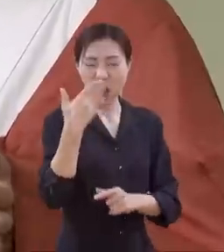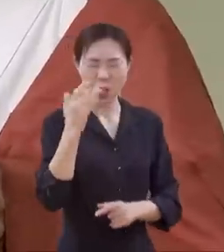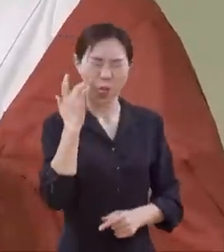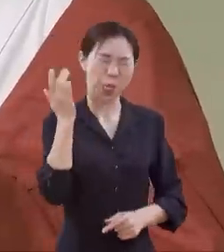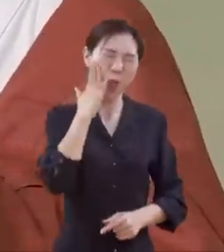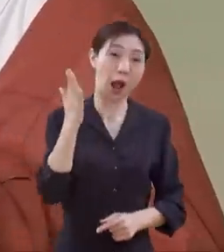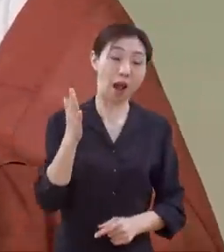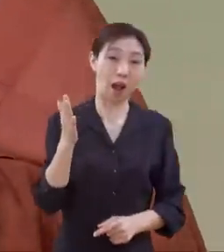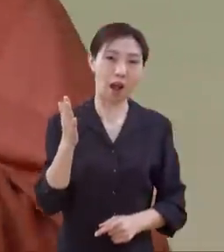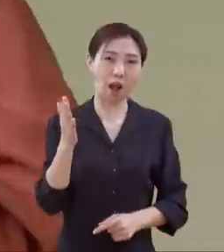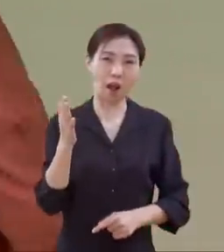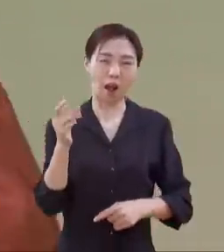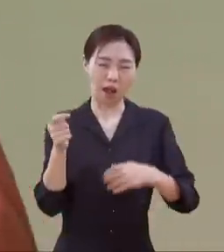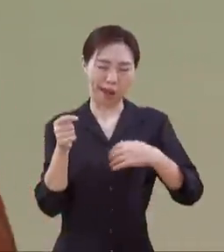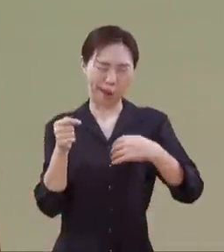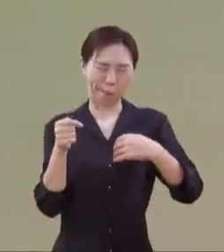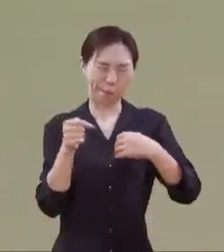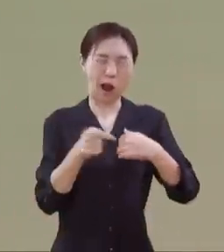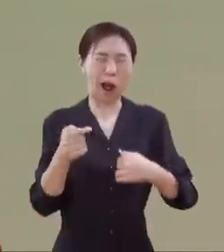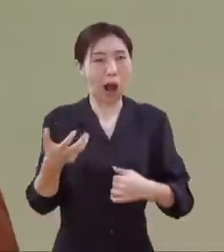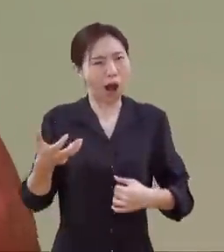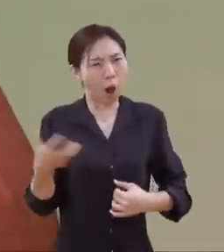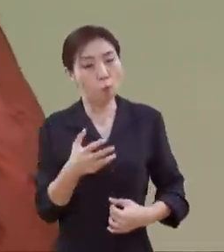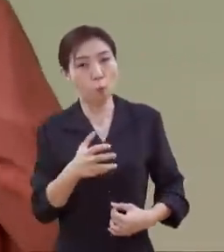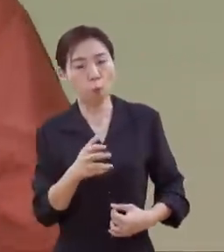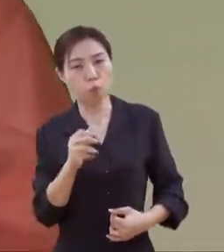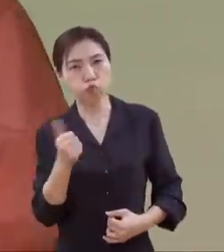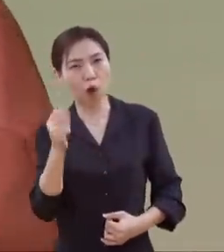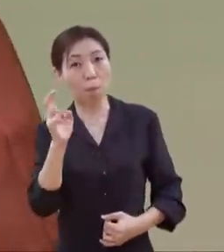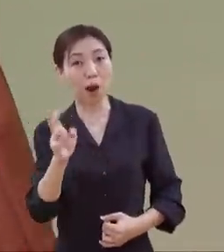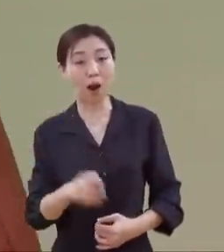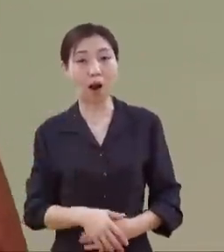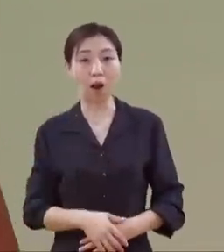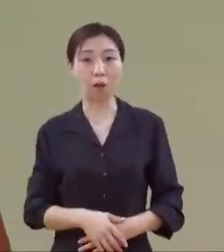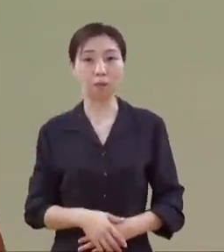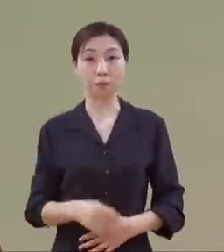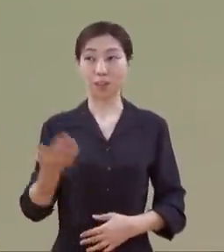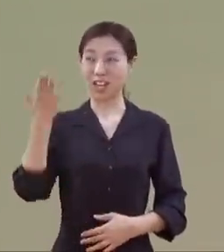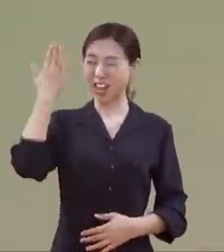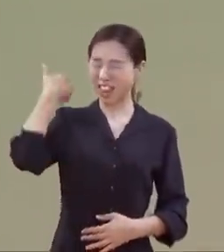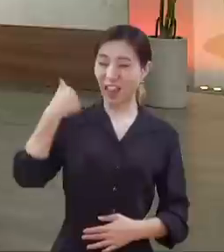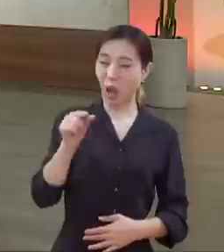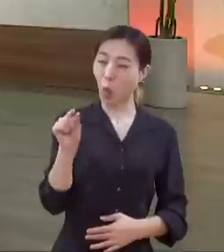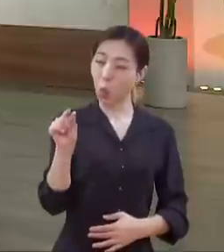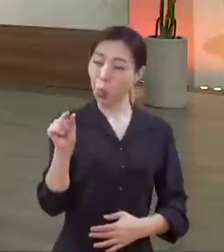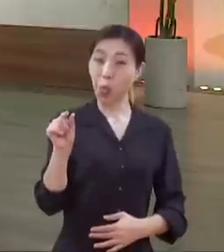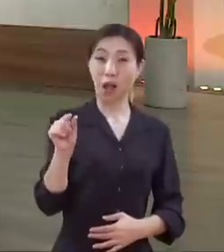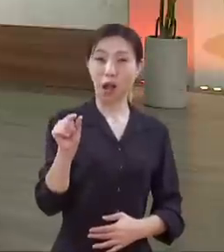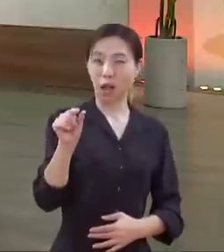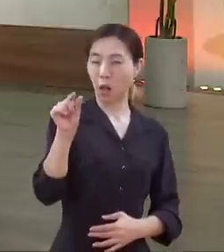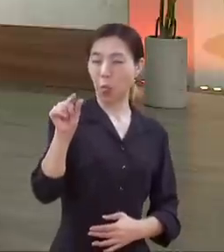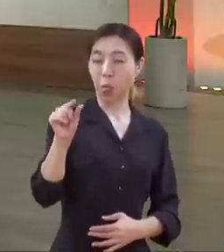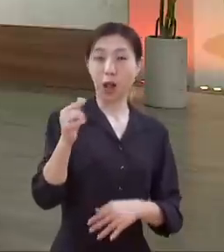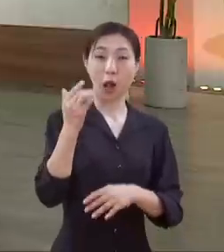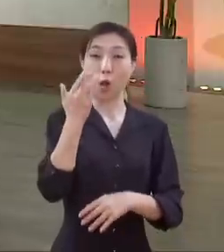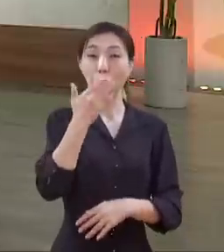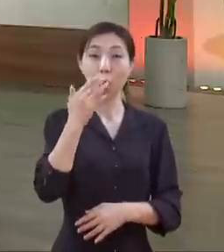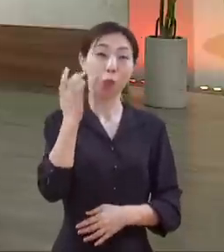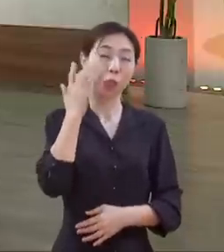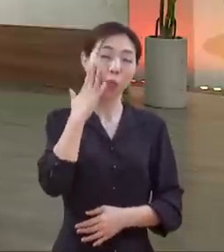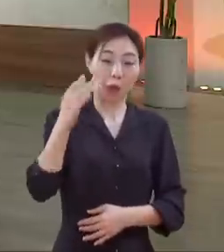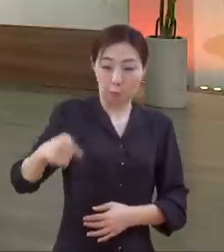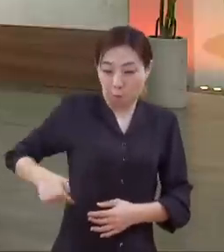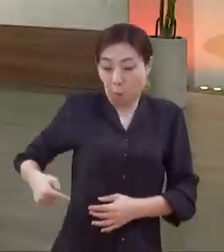쏘이면 엄청 아픈가 봐요 저 예전에 저도 예전에 뭐 이렇게 옆구리 한번 쏘인 적이 있었는데 저는 좀 작은 벌이었어요 작은